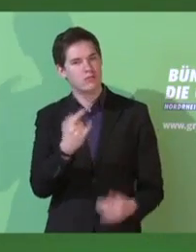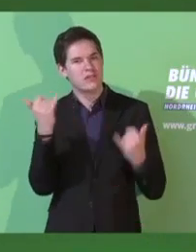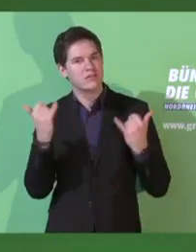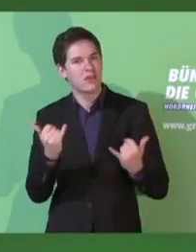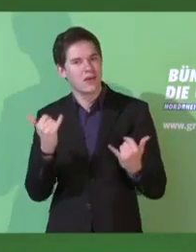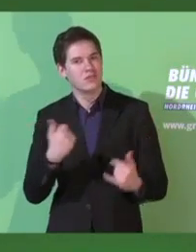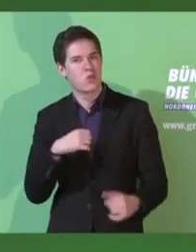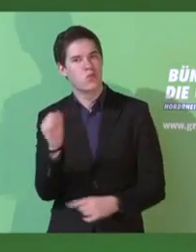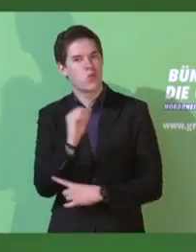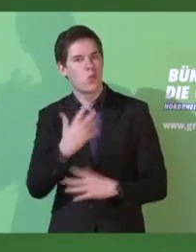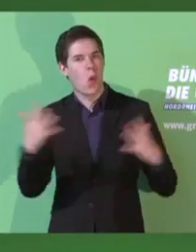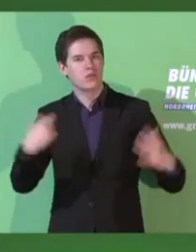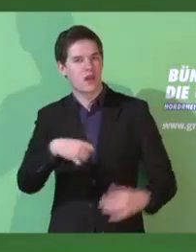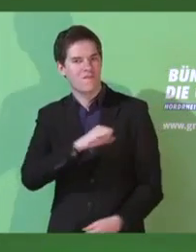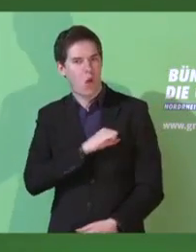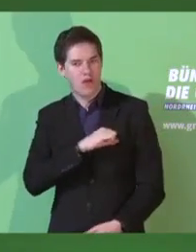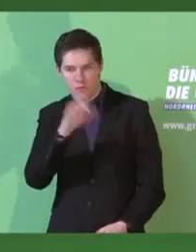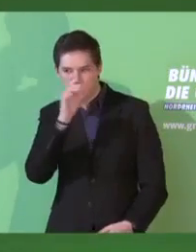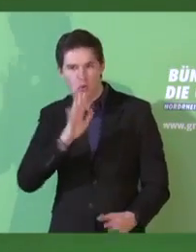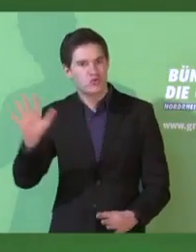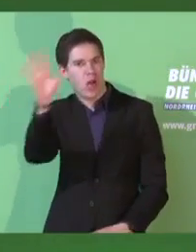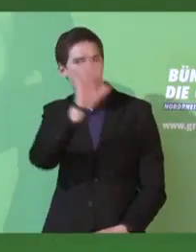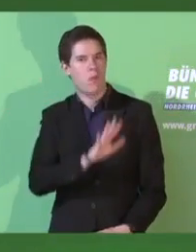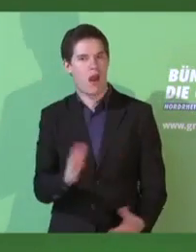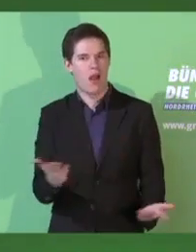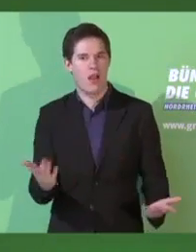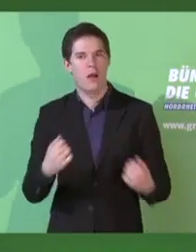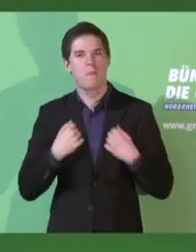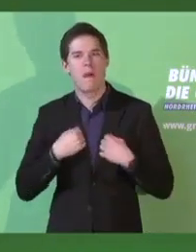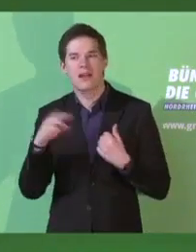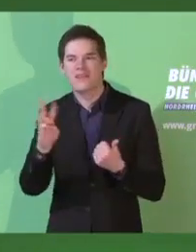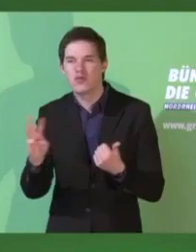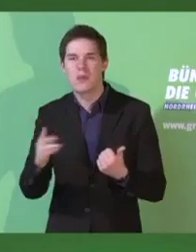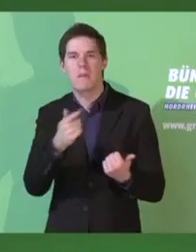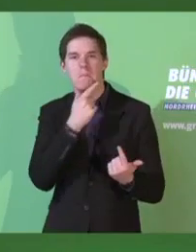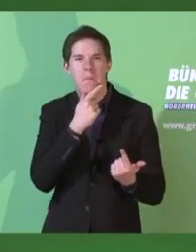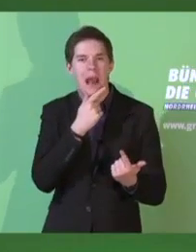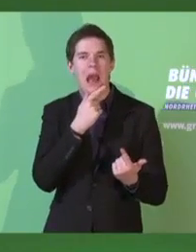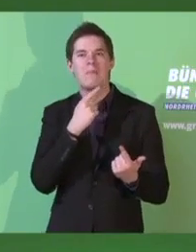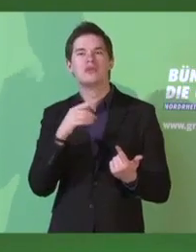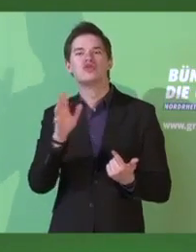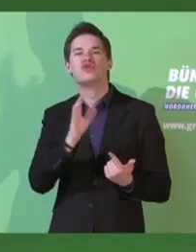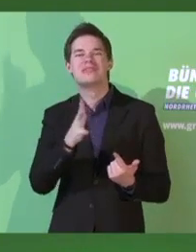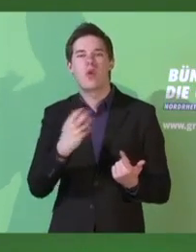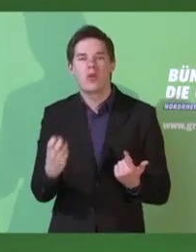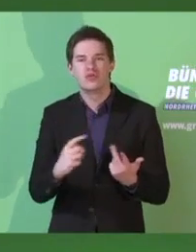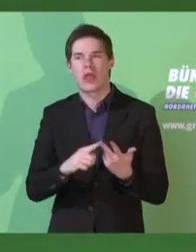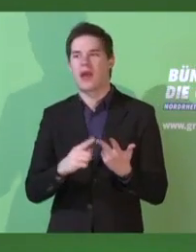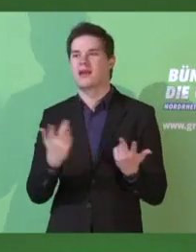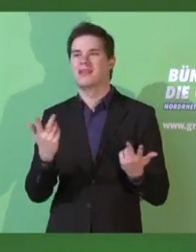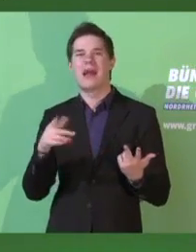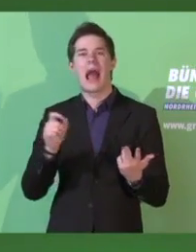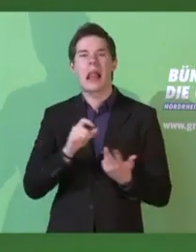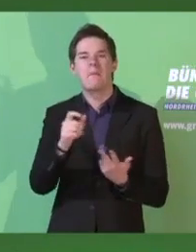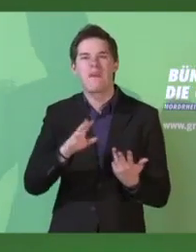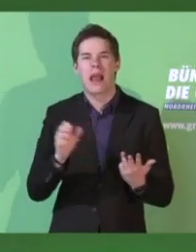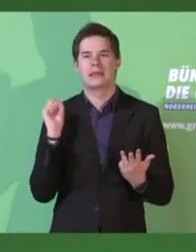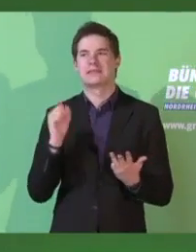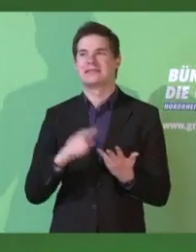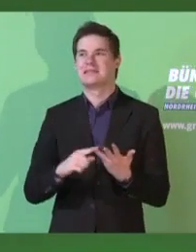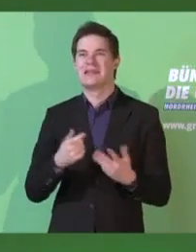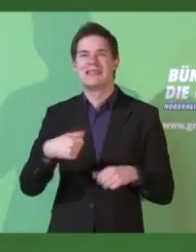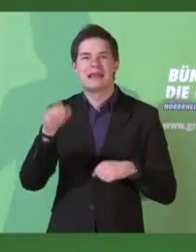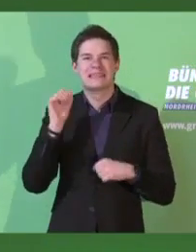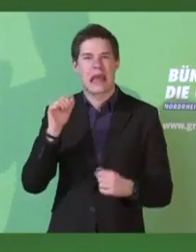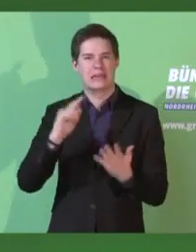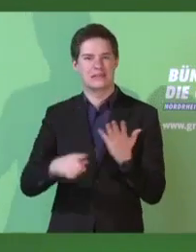die sich durch die ganze Republik gezogen hat. Baden-Württemberg, Bremen, Schleswig-Holstein, Rheinland-Pfalz, Niedersachsen. Die Mehrheit